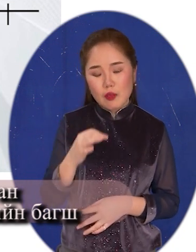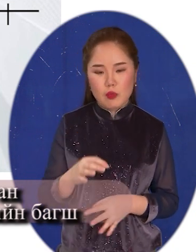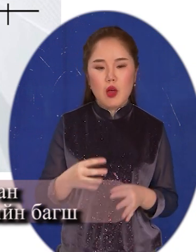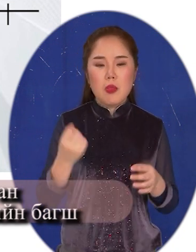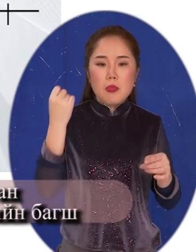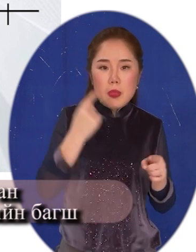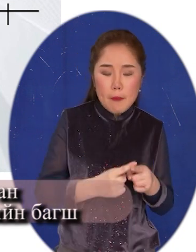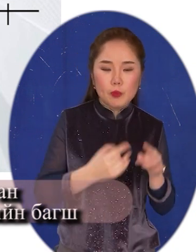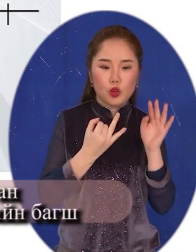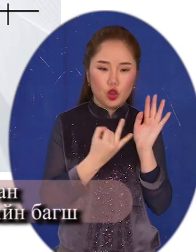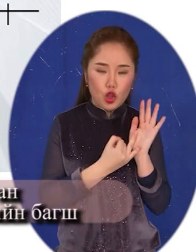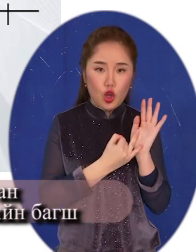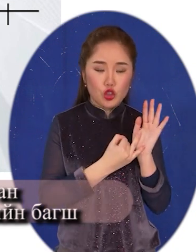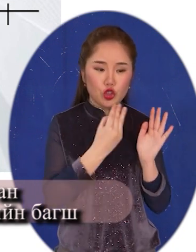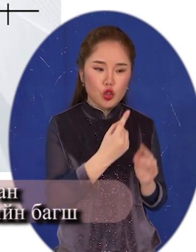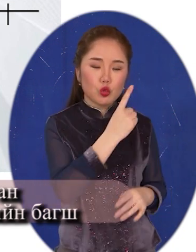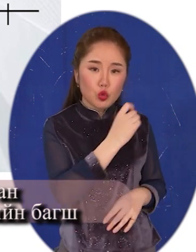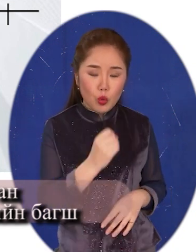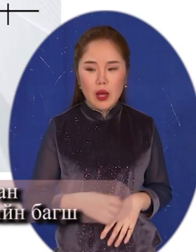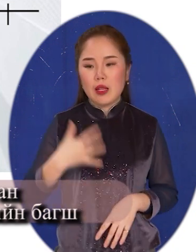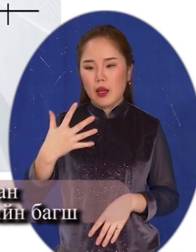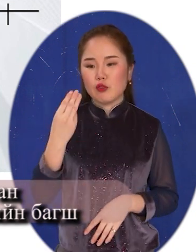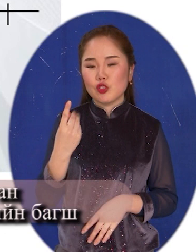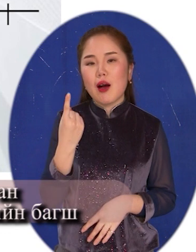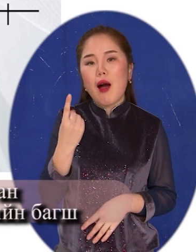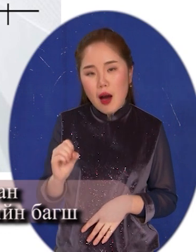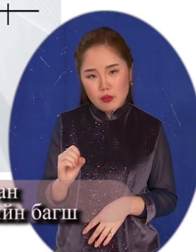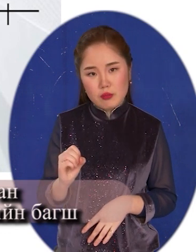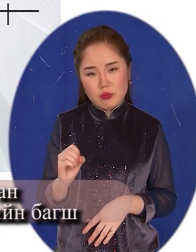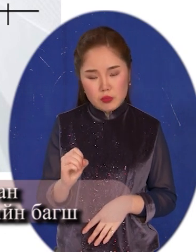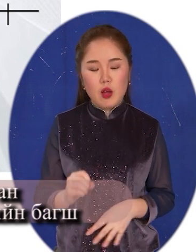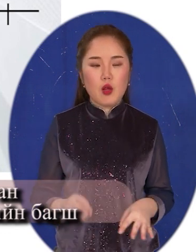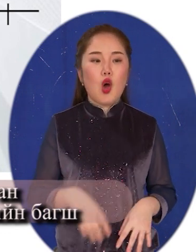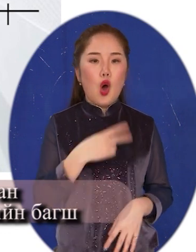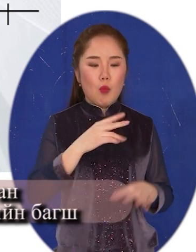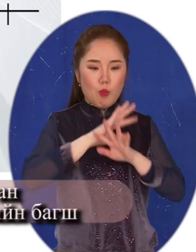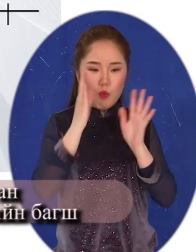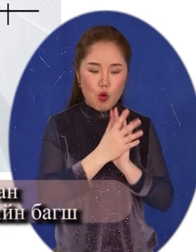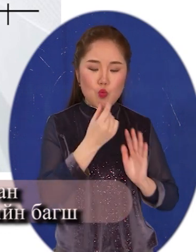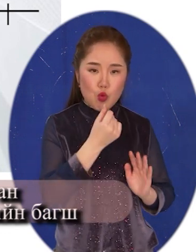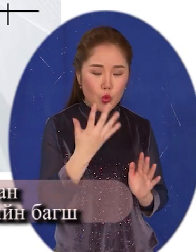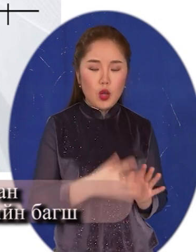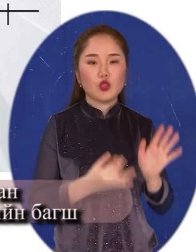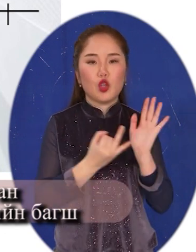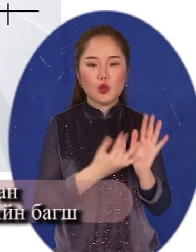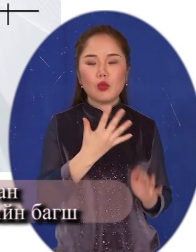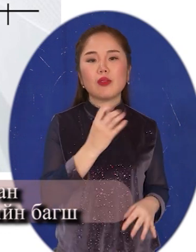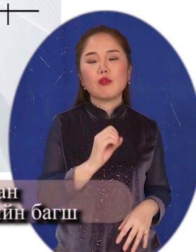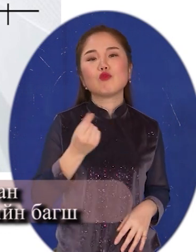500-дүктү косканда 700-дүк 5-10дук чыгат экен. Сону мен 250